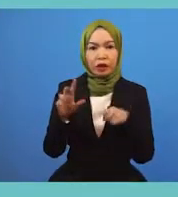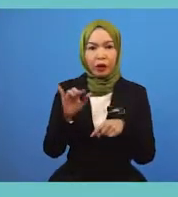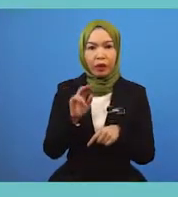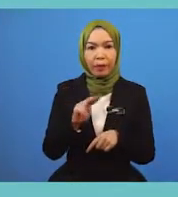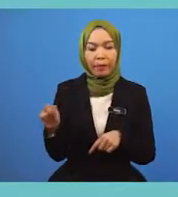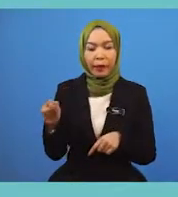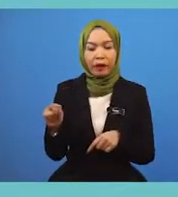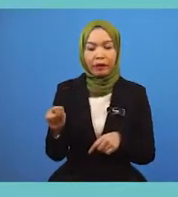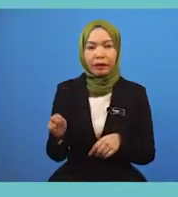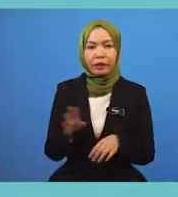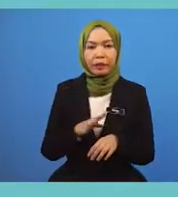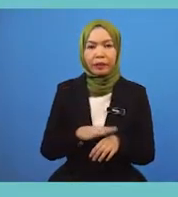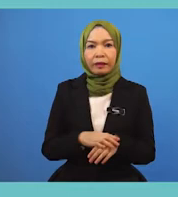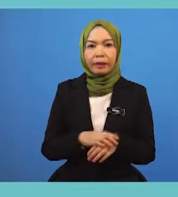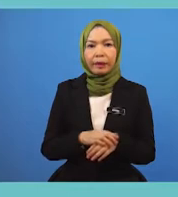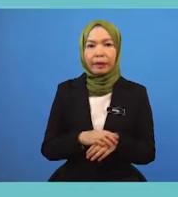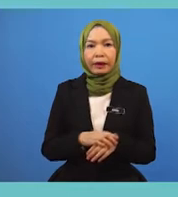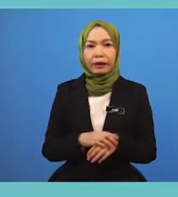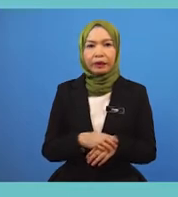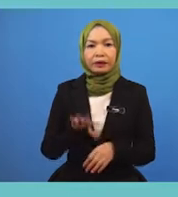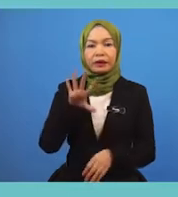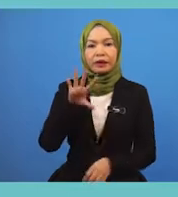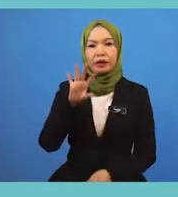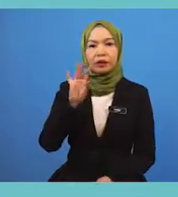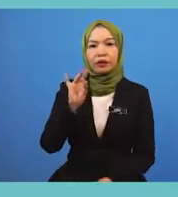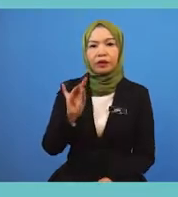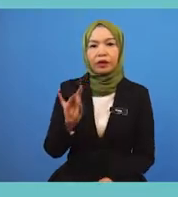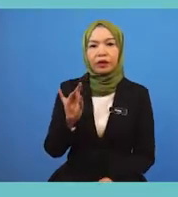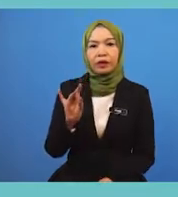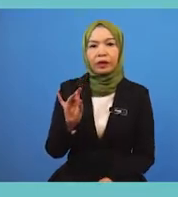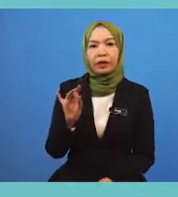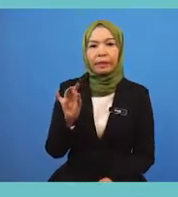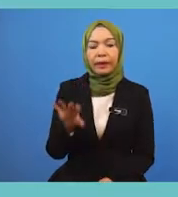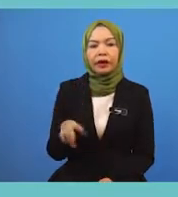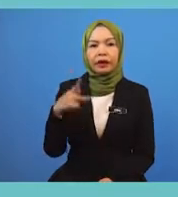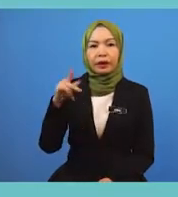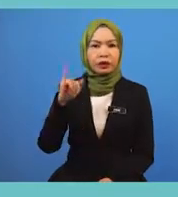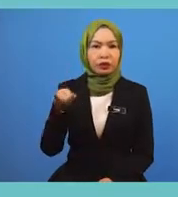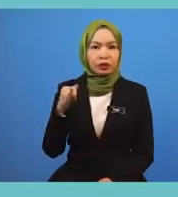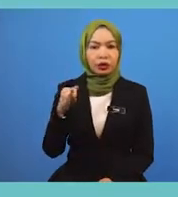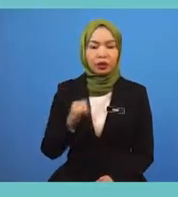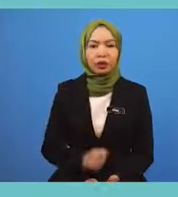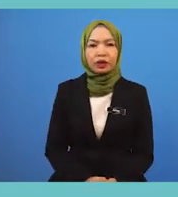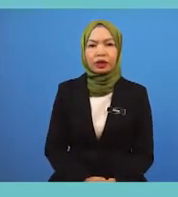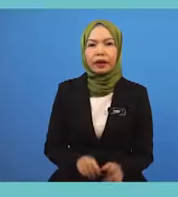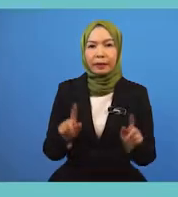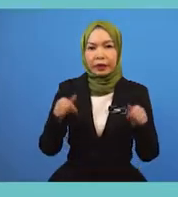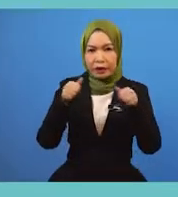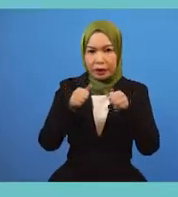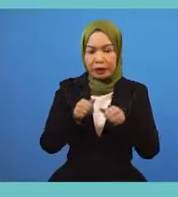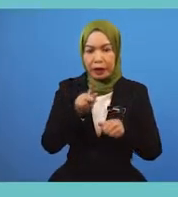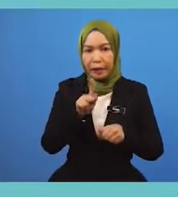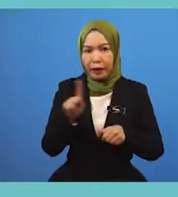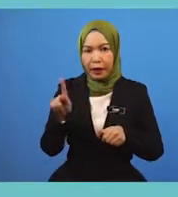5.628 kilojoule. Bagi langkah ketiga pula murid-murid, murid-murid perlu tentukan nilai